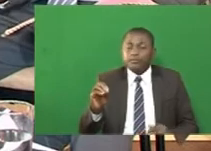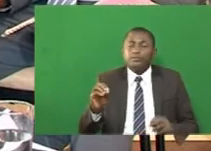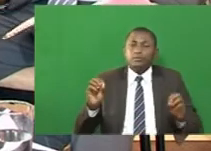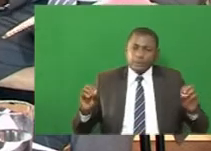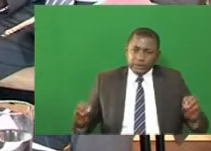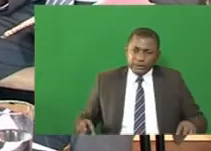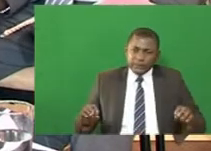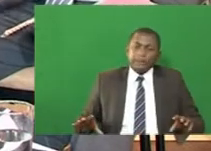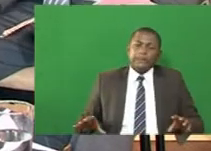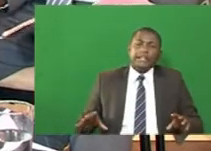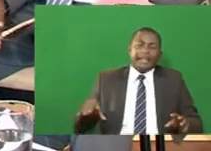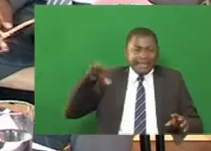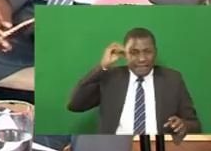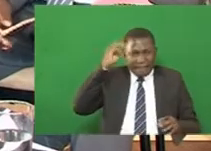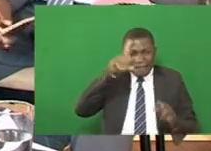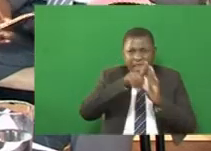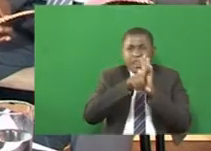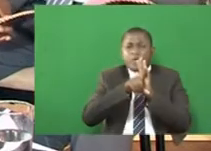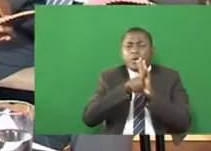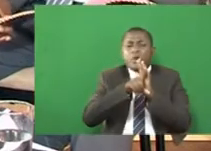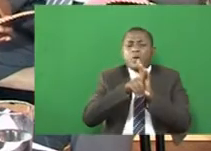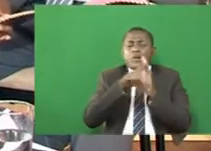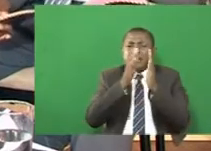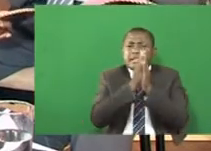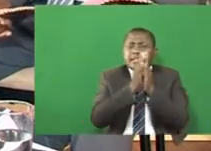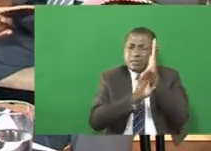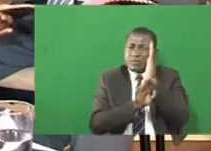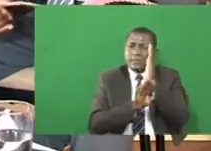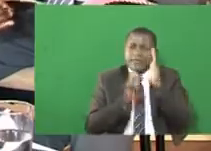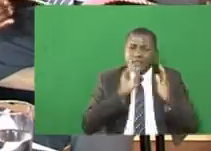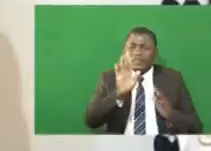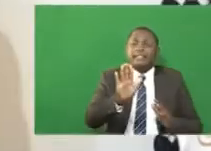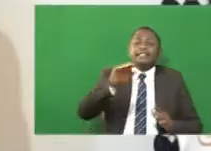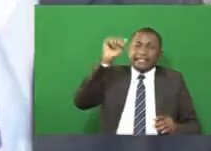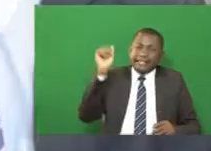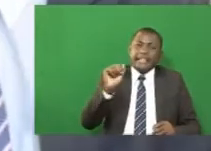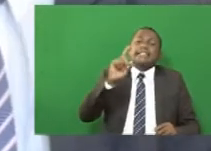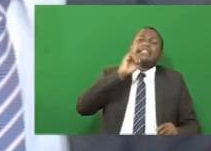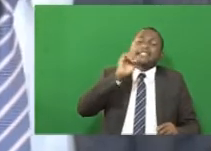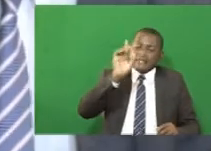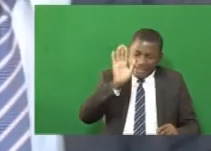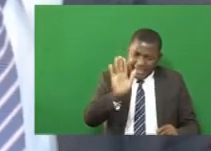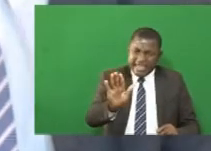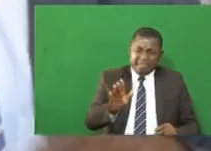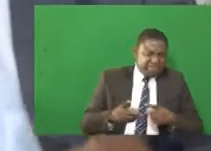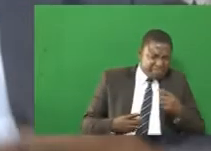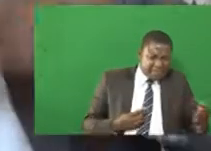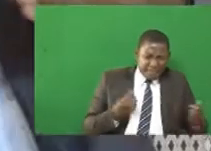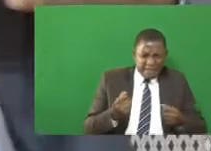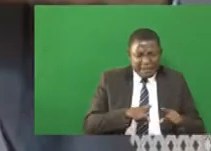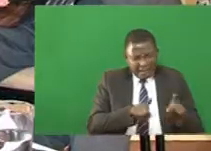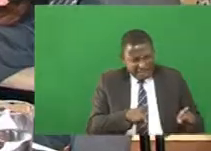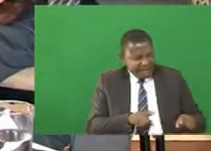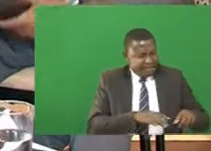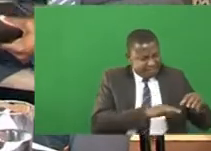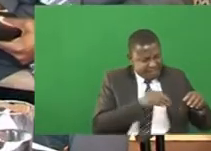rataidzidza repamiteme ine gumi richiripo. Richiripo iro. Alright. Harina kupa, harina kupera. Izvi zvimitambo izvaiti